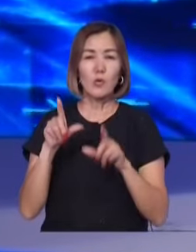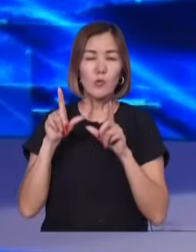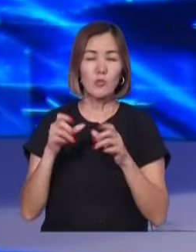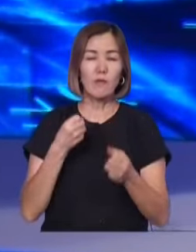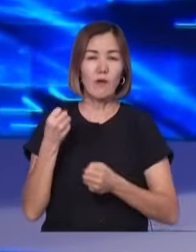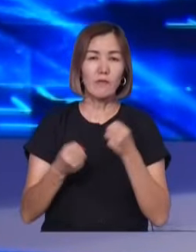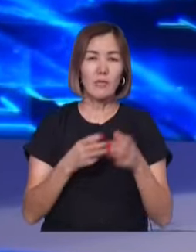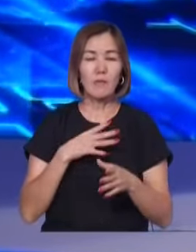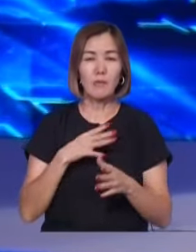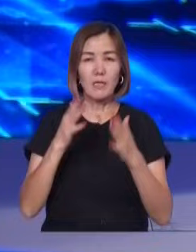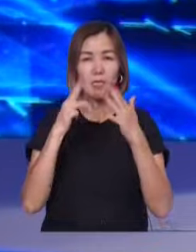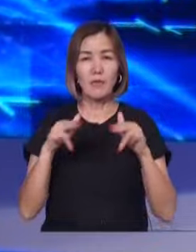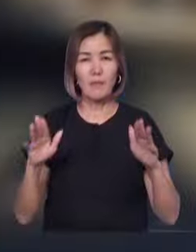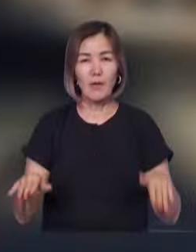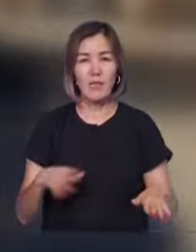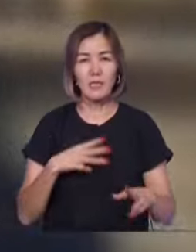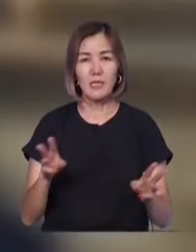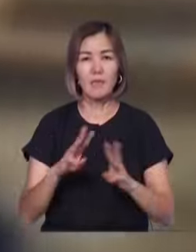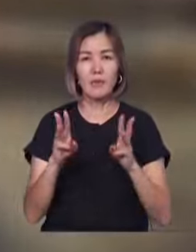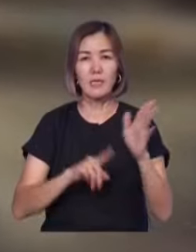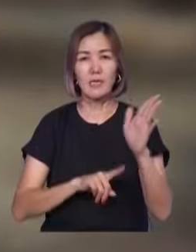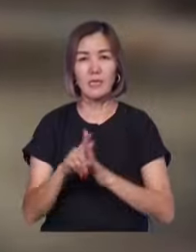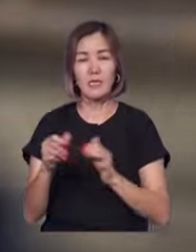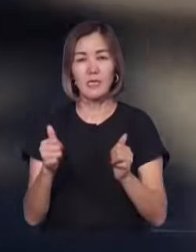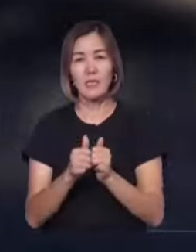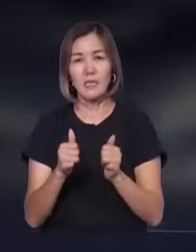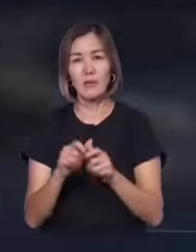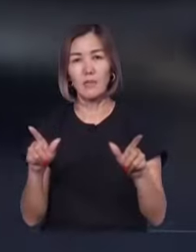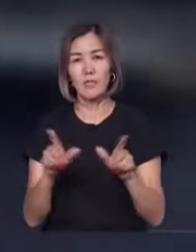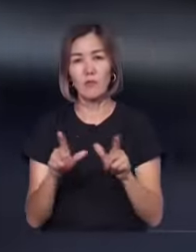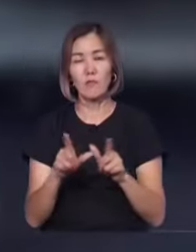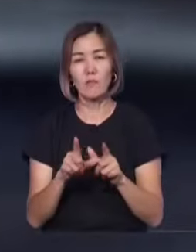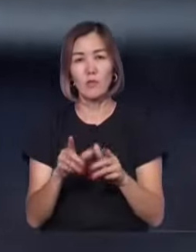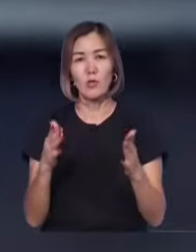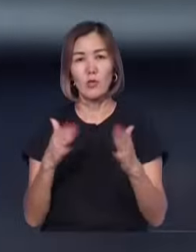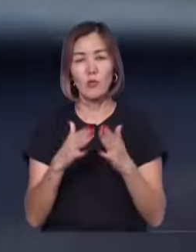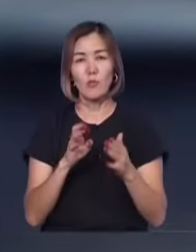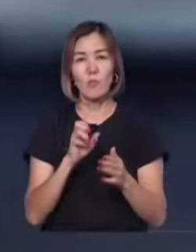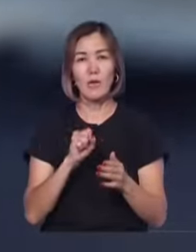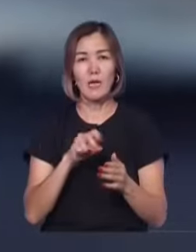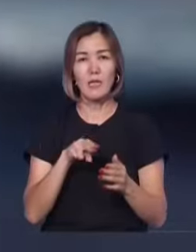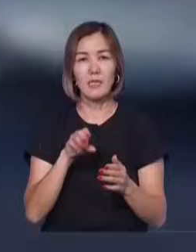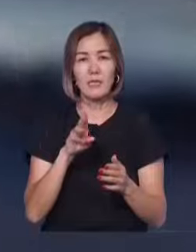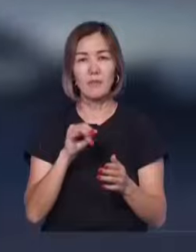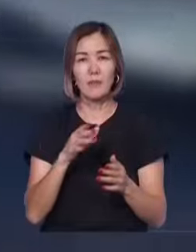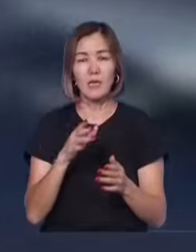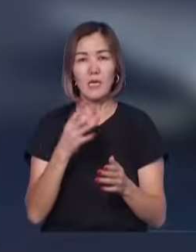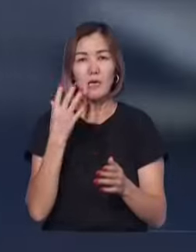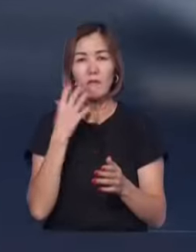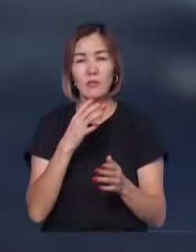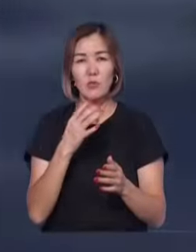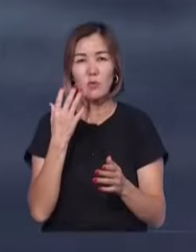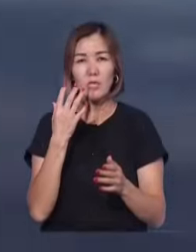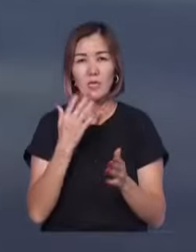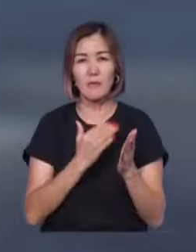45 квадратных метров. Очаг возгорания оказался рядом с торговым домом «Альдибек». В результате высокие температуры повреждены окна